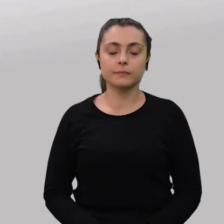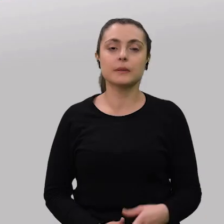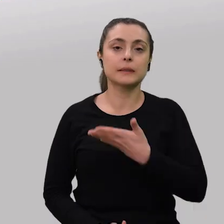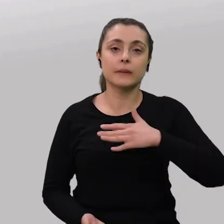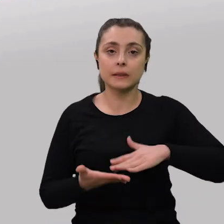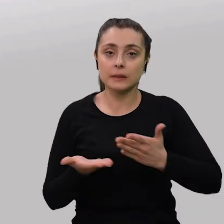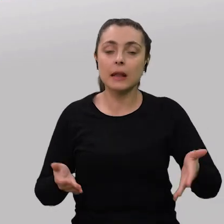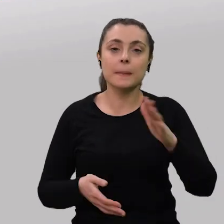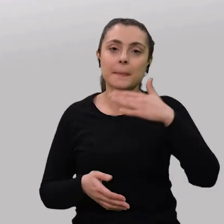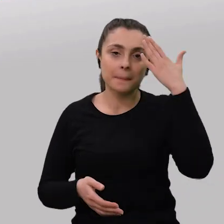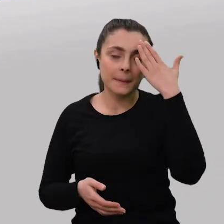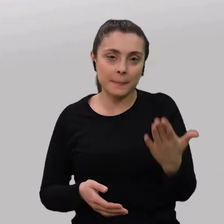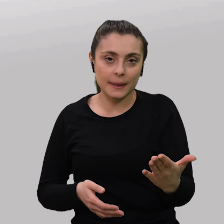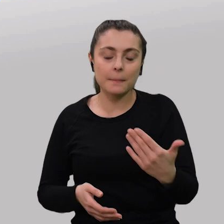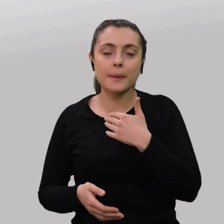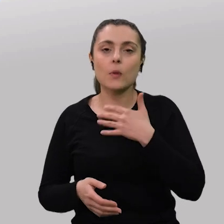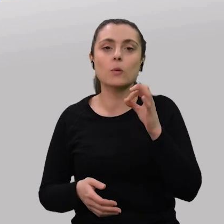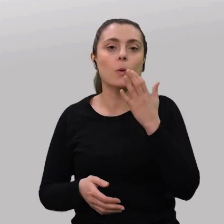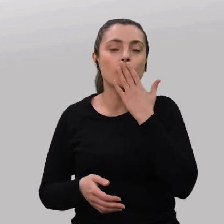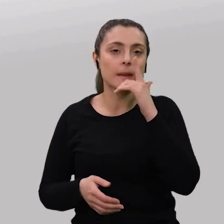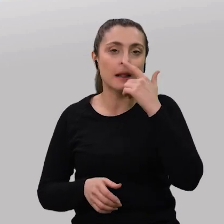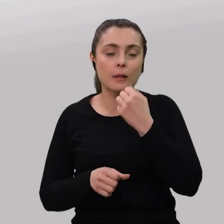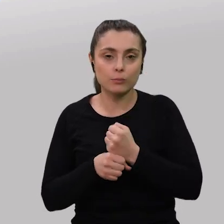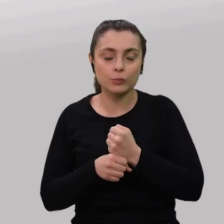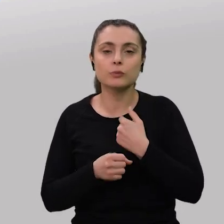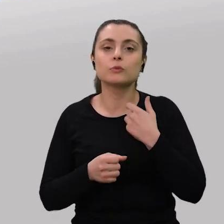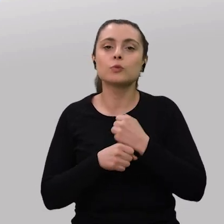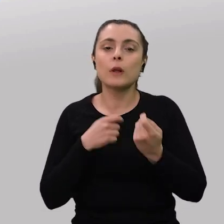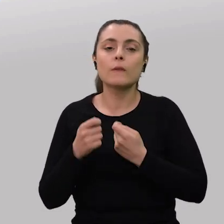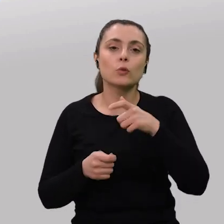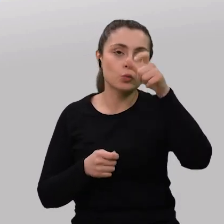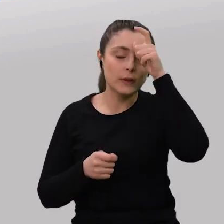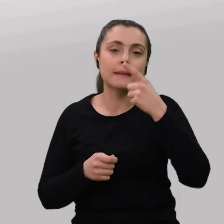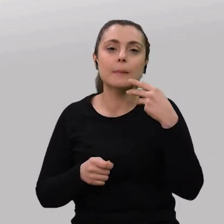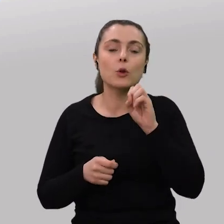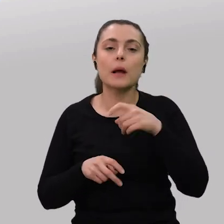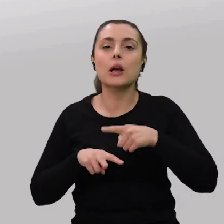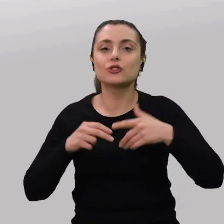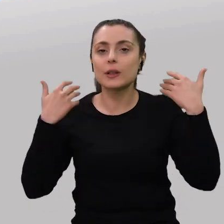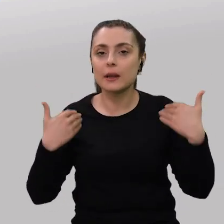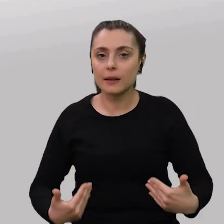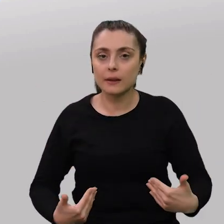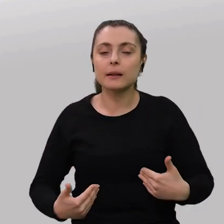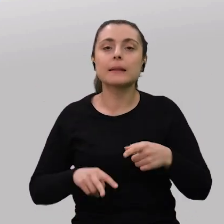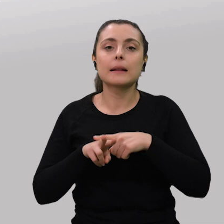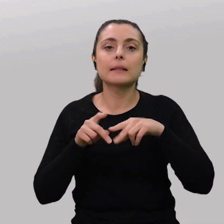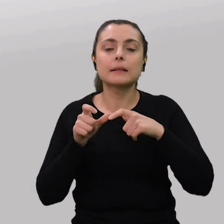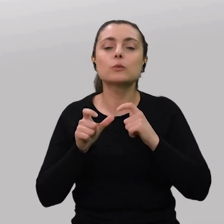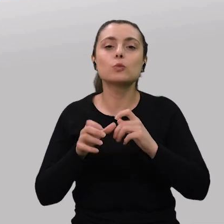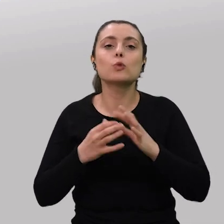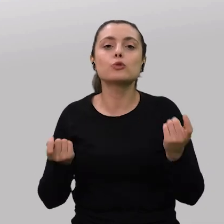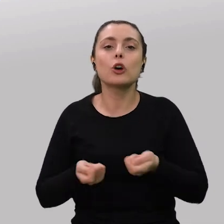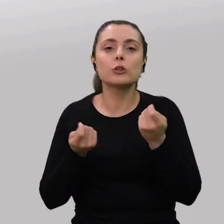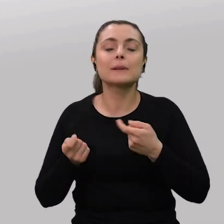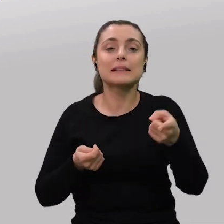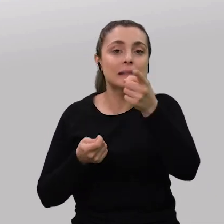sevgili öğrenciler Merhaba ben Ortaöğretim Genel Müdürlüğünde görevli Türk dili ve edebiyatı öğretmeni Ayşe Güneş savak YGS soru